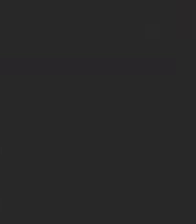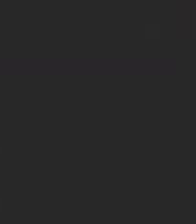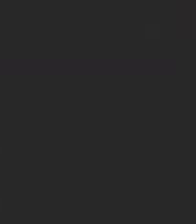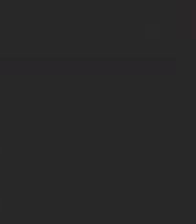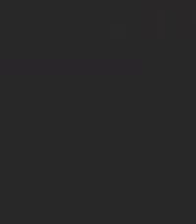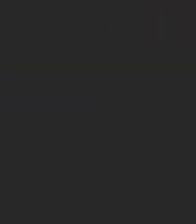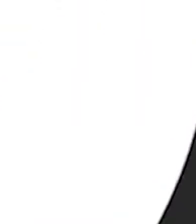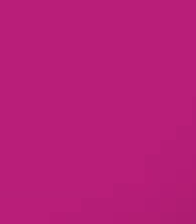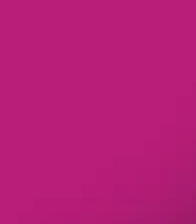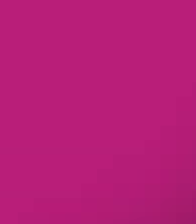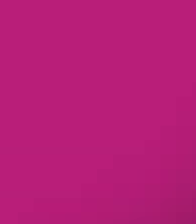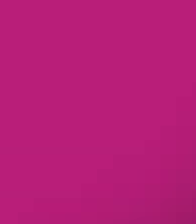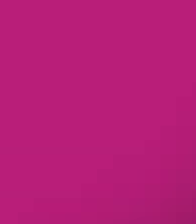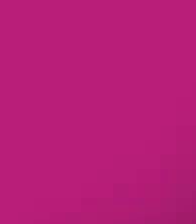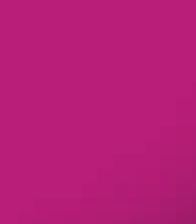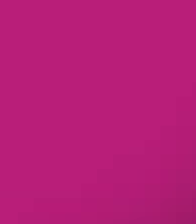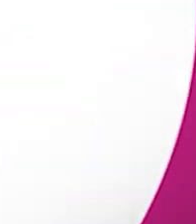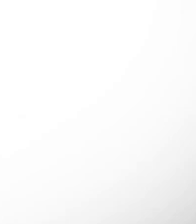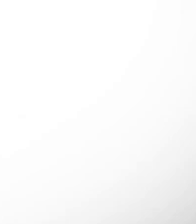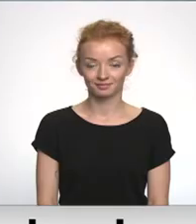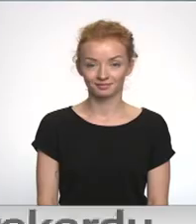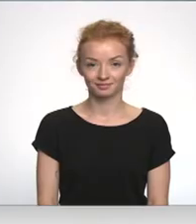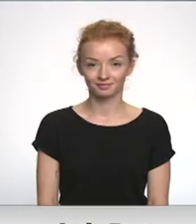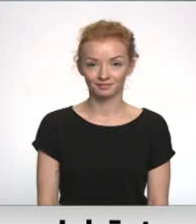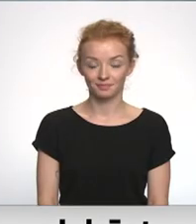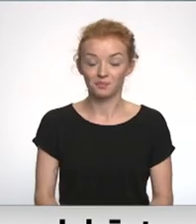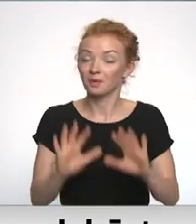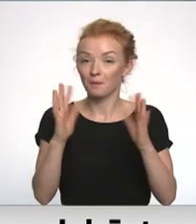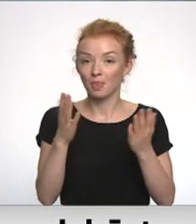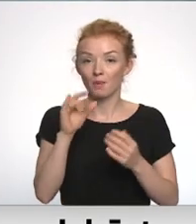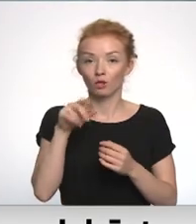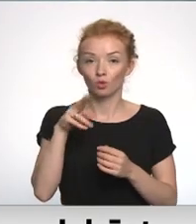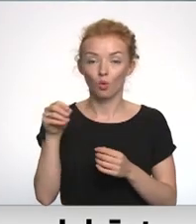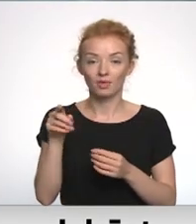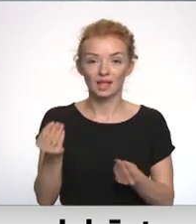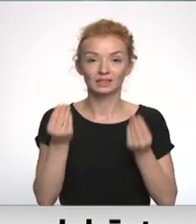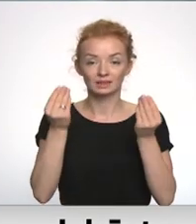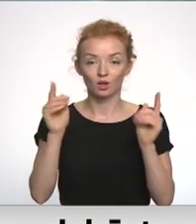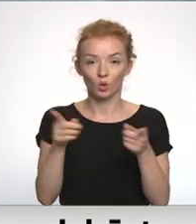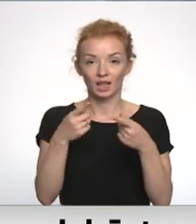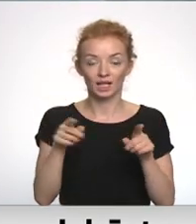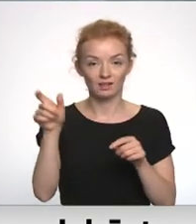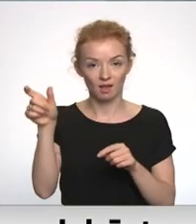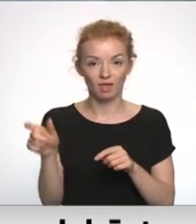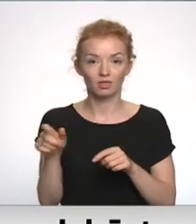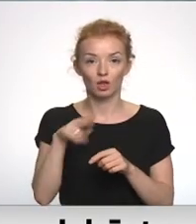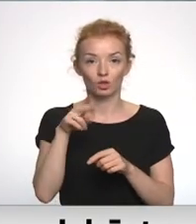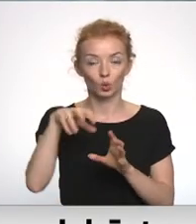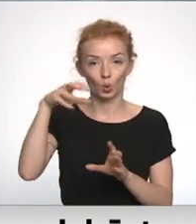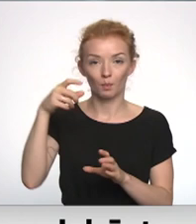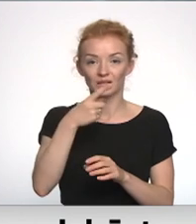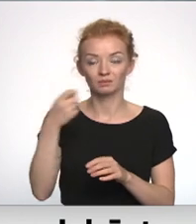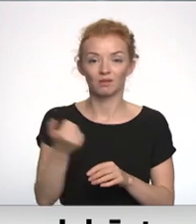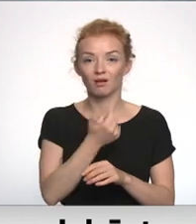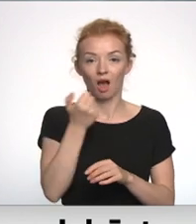Re, viss ēters ir te! Bet Baldonē izcilā kurdiriģenta Jāņa Dūmiņa 100.